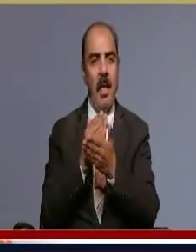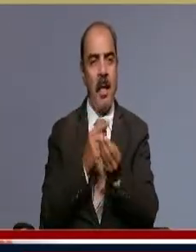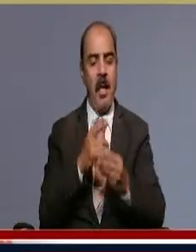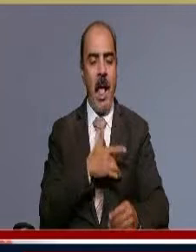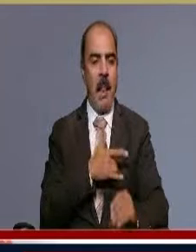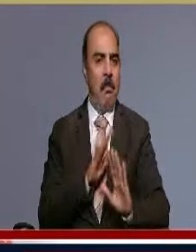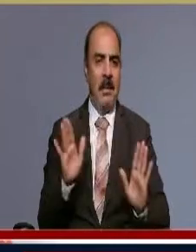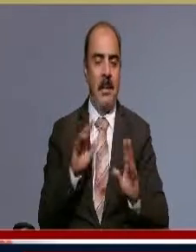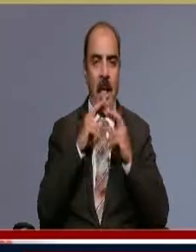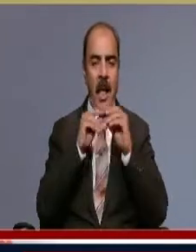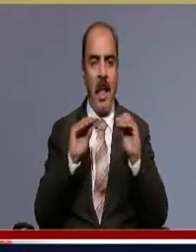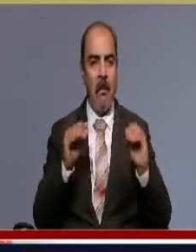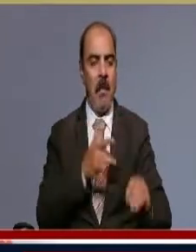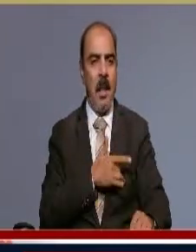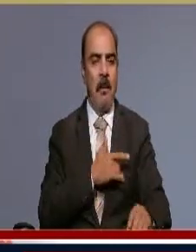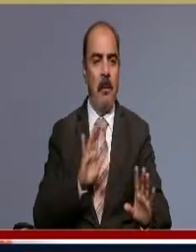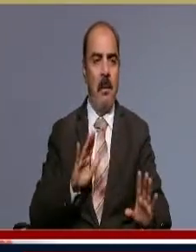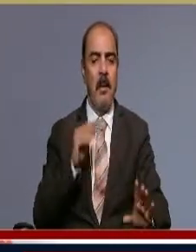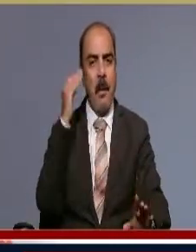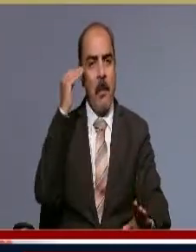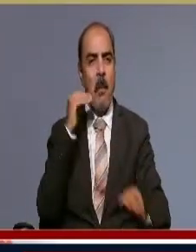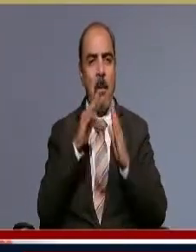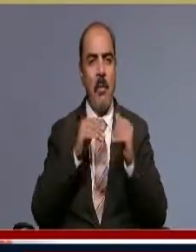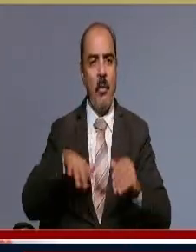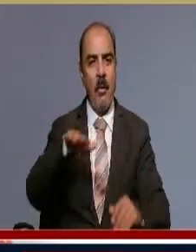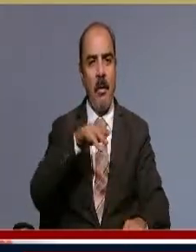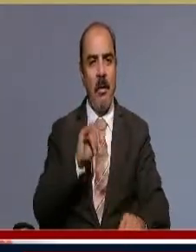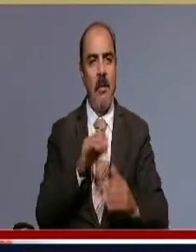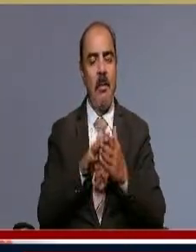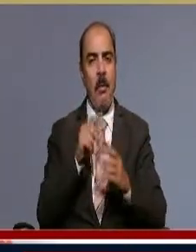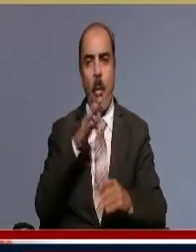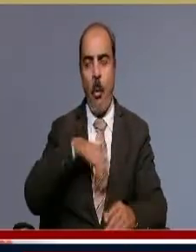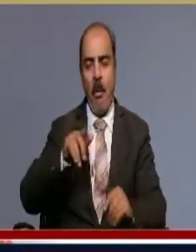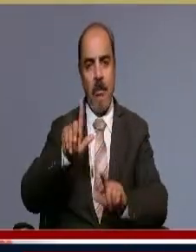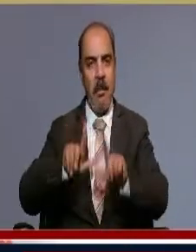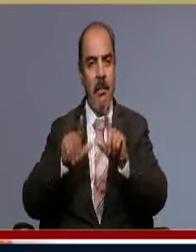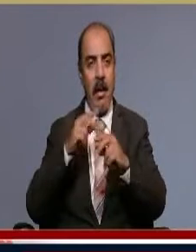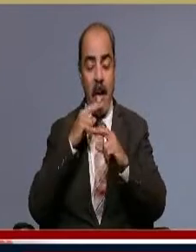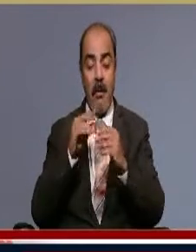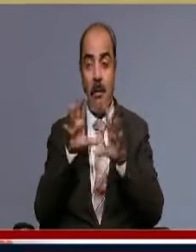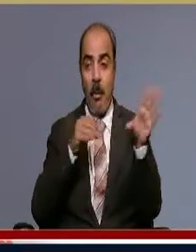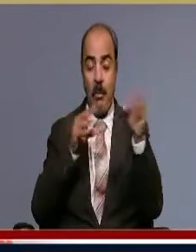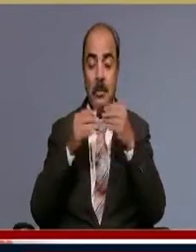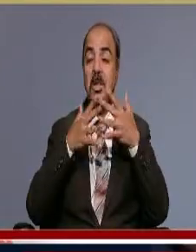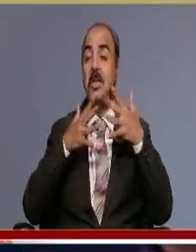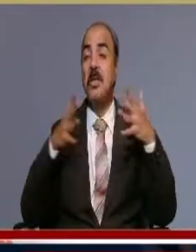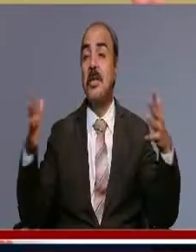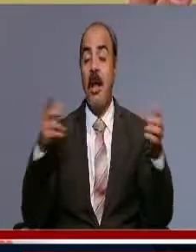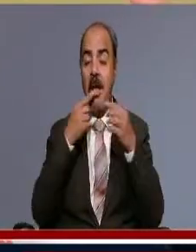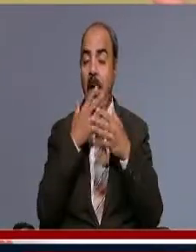قصة طويلة جميلة جدا، كل واحدة فيهم كانت قادرة وقوية انها تتكلم قدام الكاميرا، كأنها بتقعد قدام الكاميرا بالساعات.